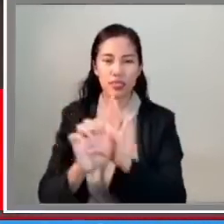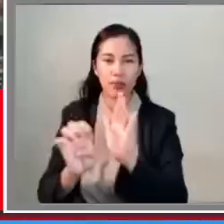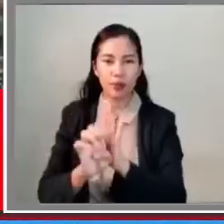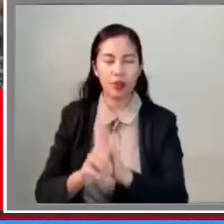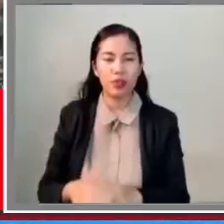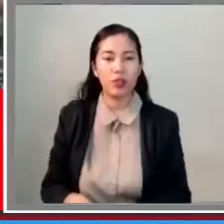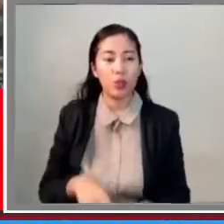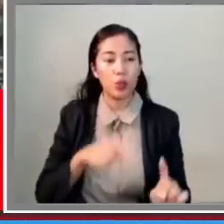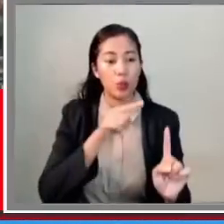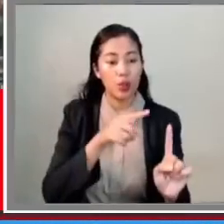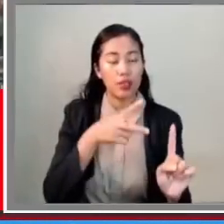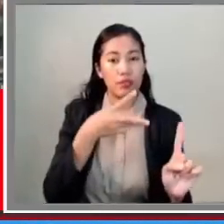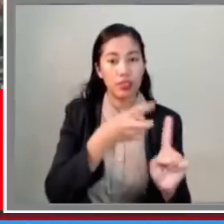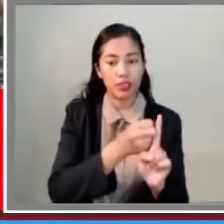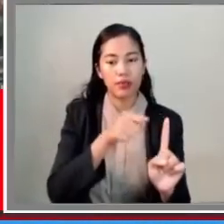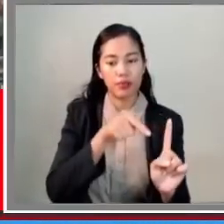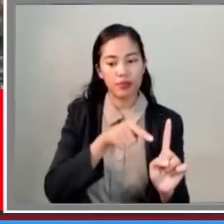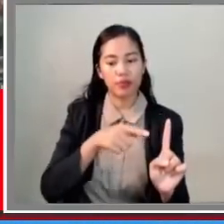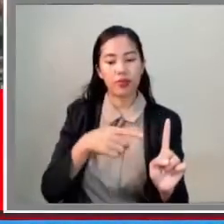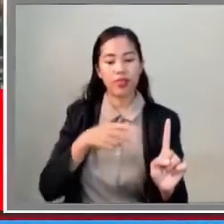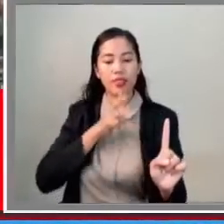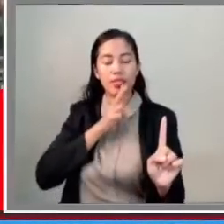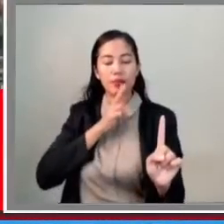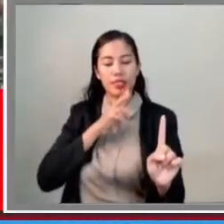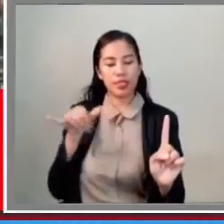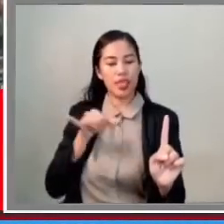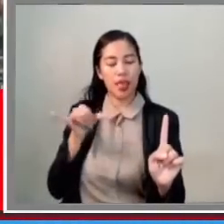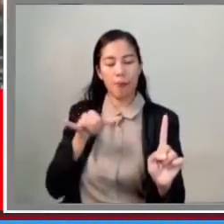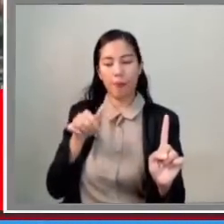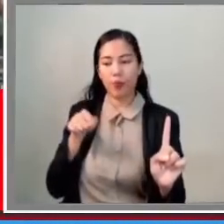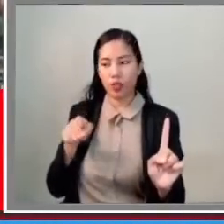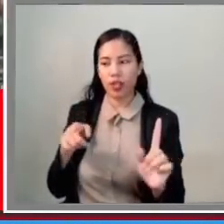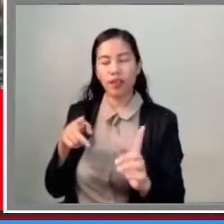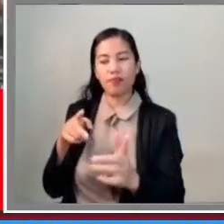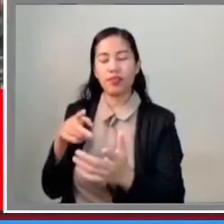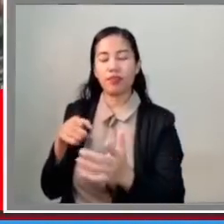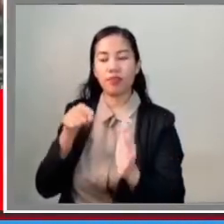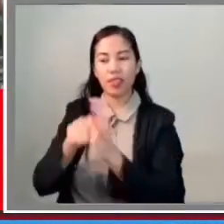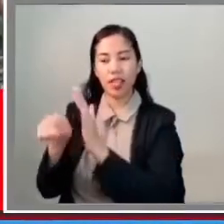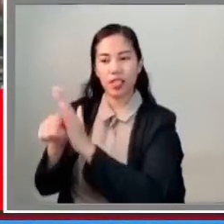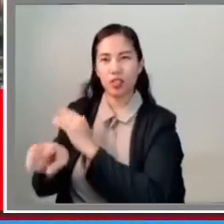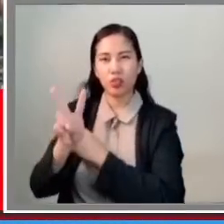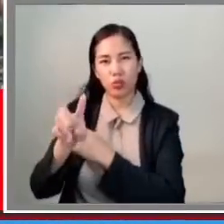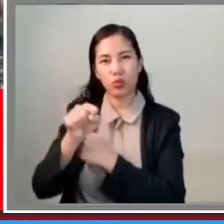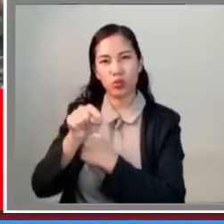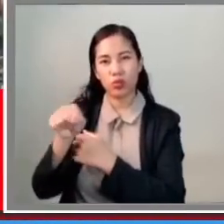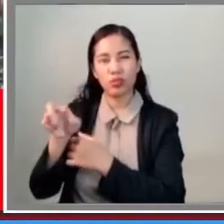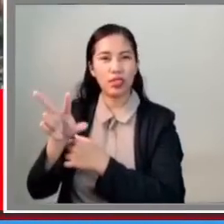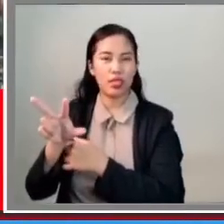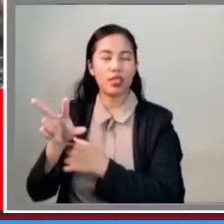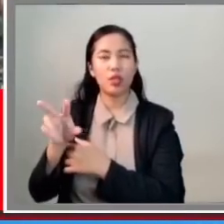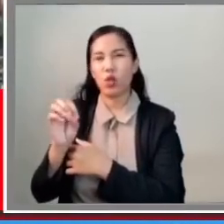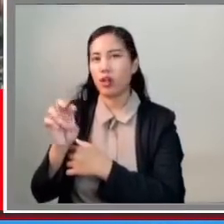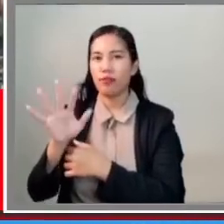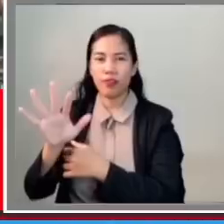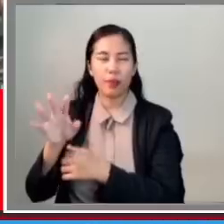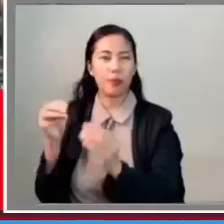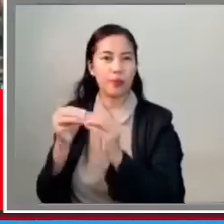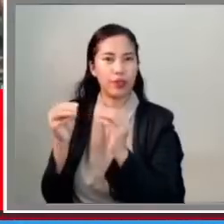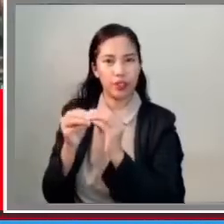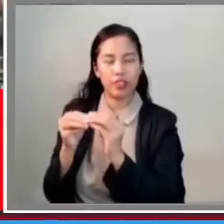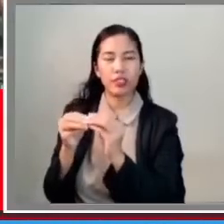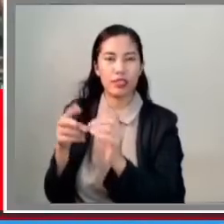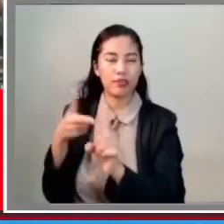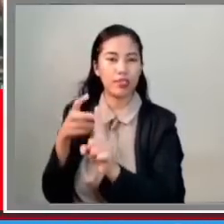isa rin pumatay sa dalawa o tatlong iba pang biktima. Patunay raw ito na may private armed groups ang mga Tebes. Tanong ni Committee Chairman